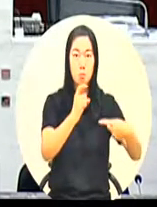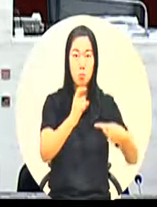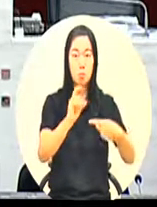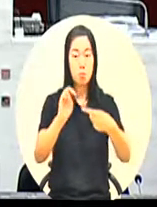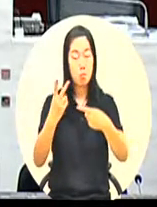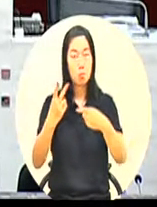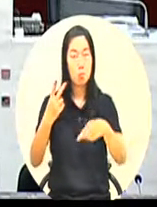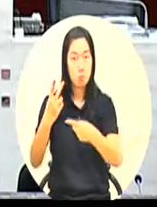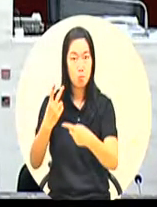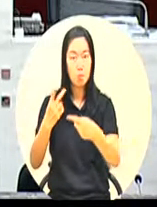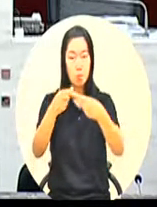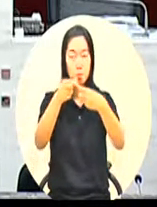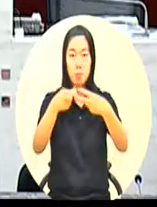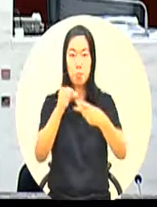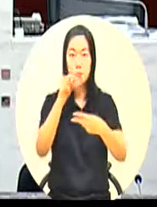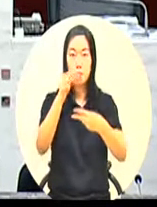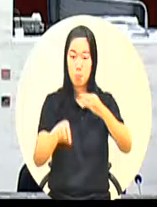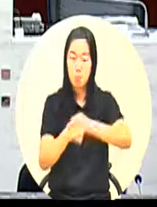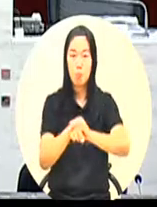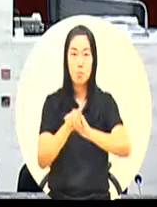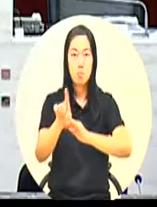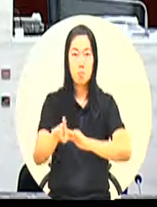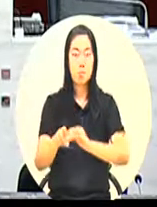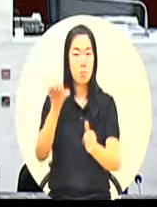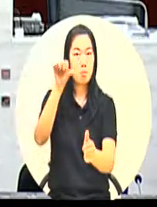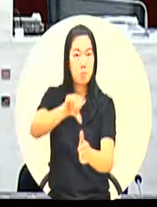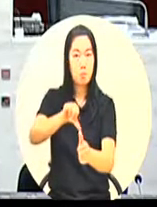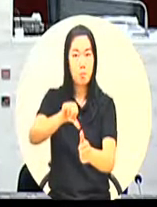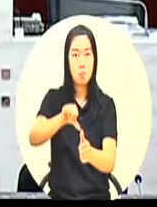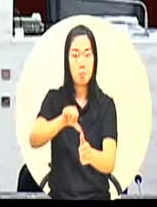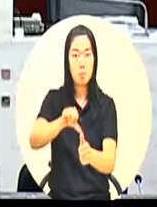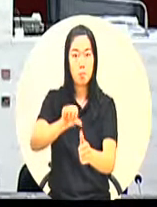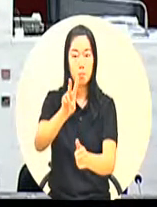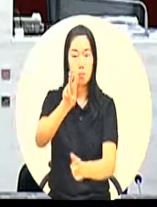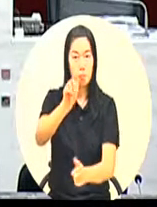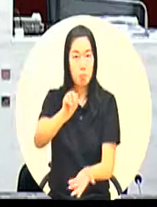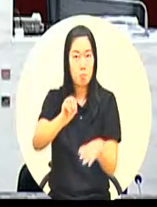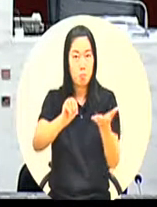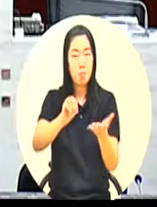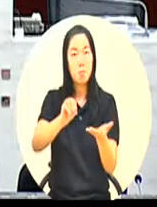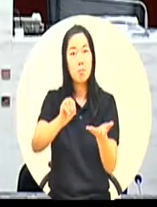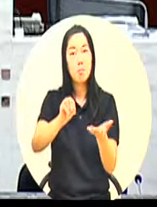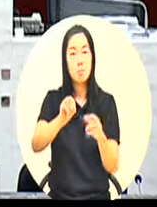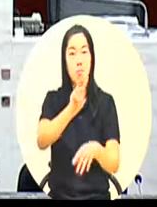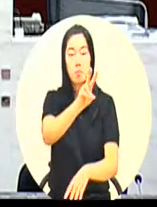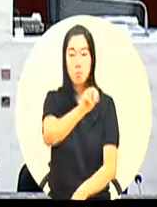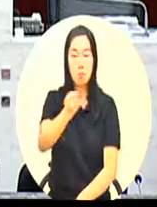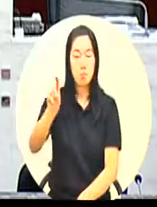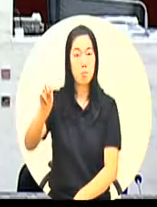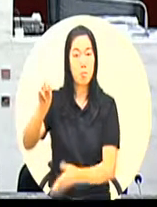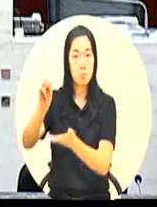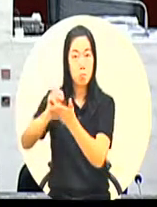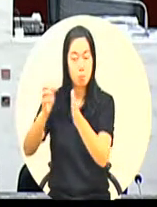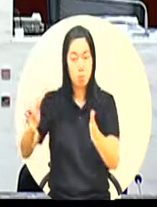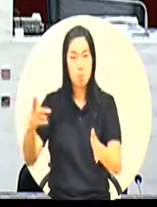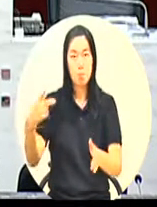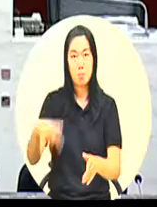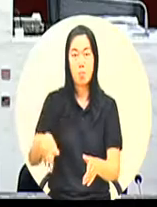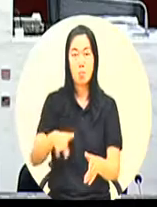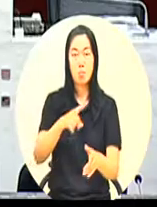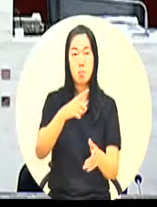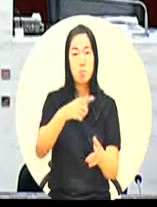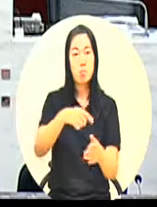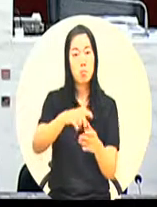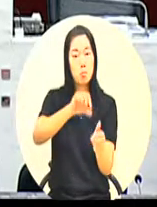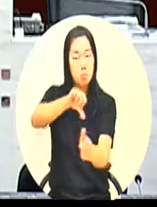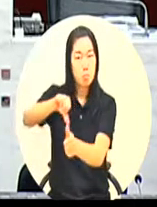第一项、第二项规定者，处新台币20,000元以上100,000元以下罚锾，并得按次处罚至改善